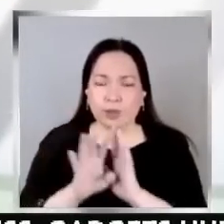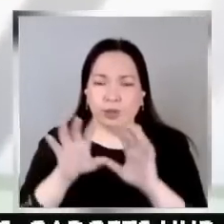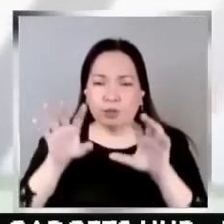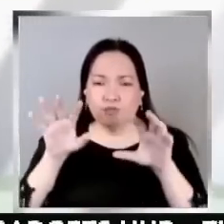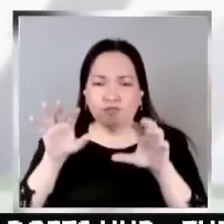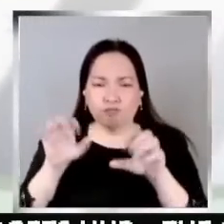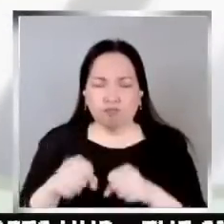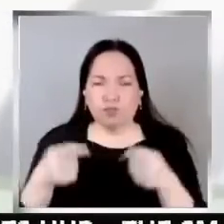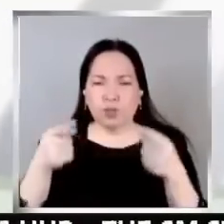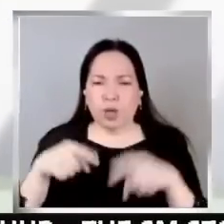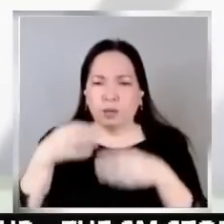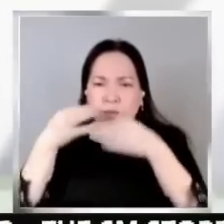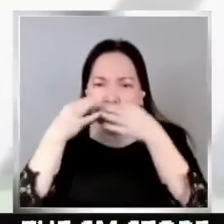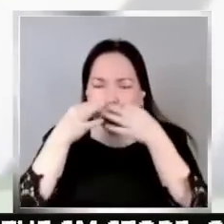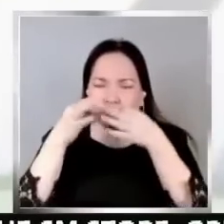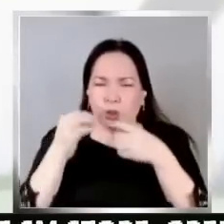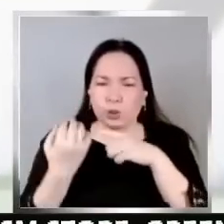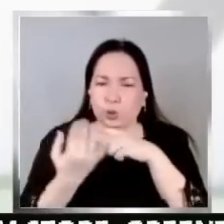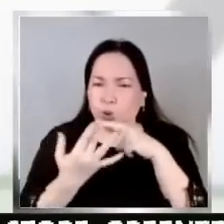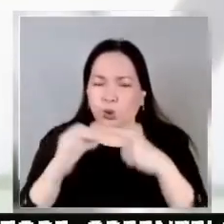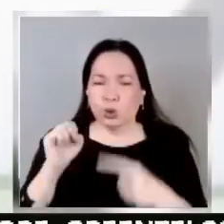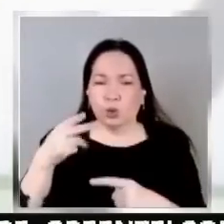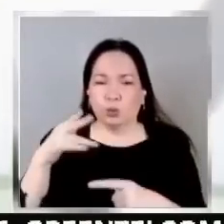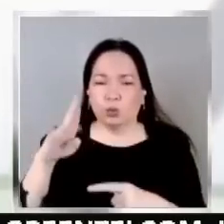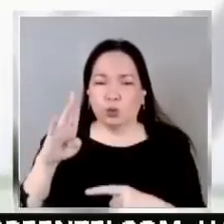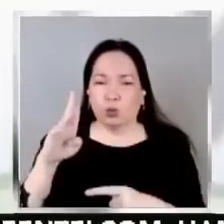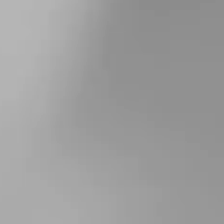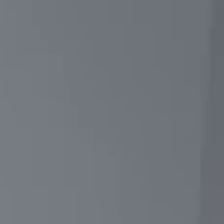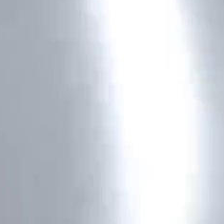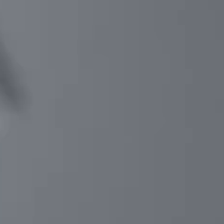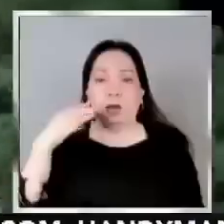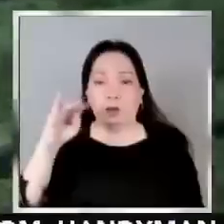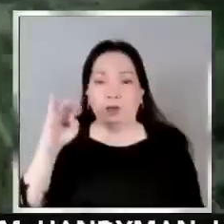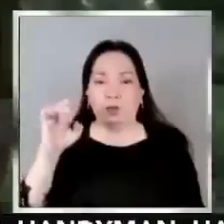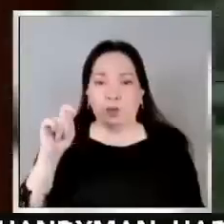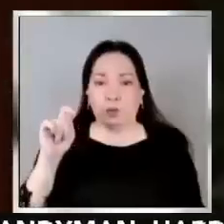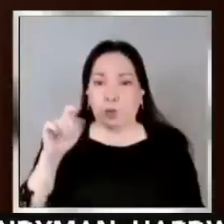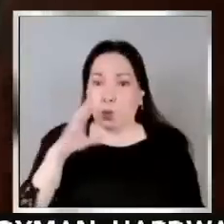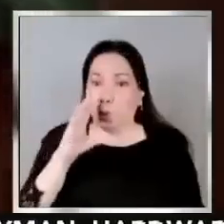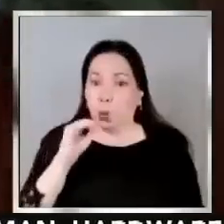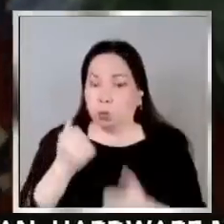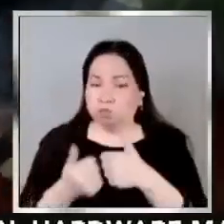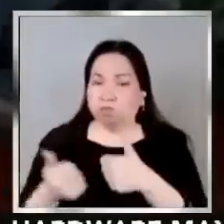pa raw kasi tukoy ang mastermind. Nakatutok si Tina Panganiban Perez.